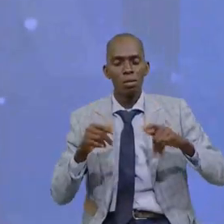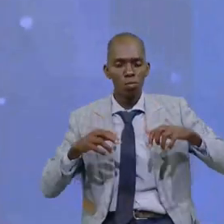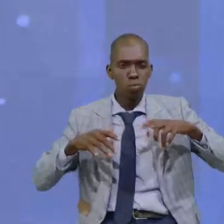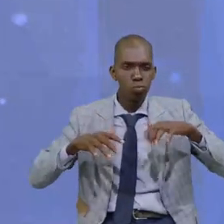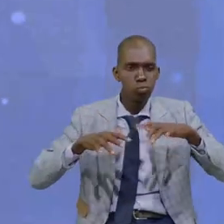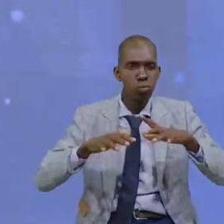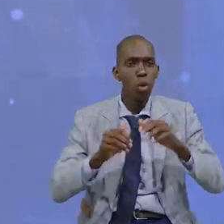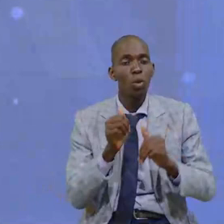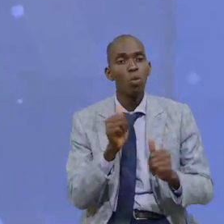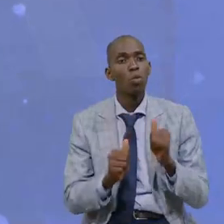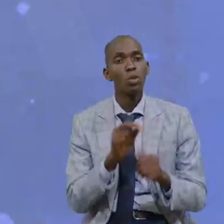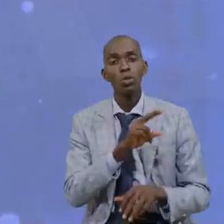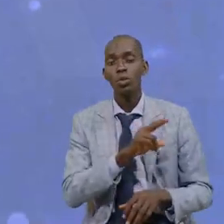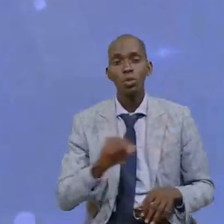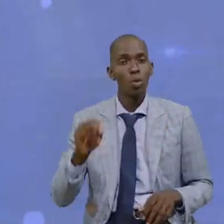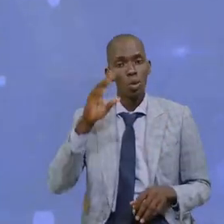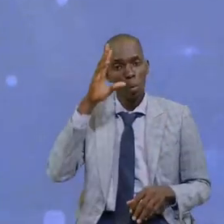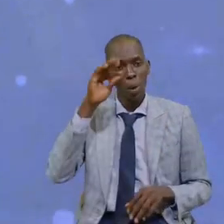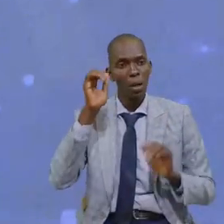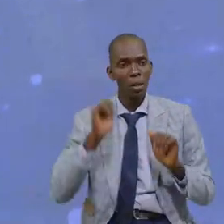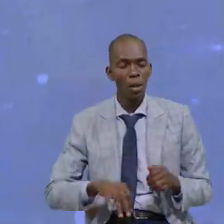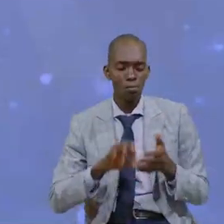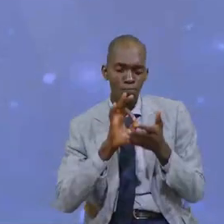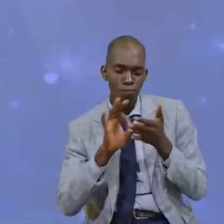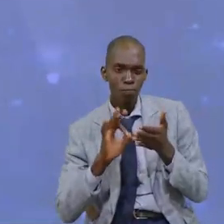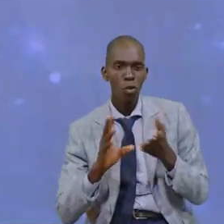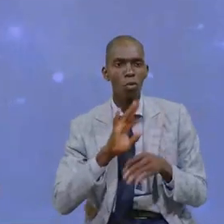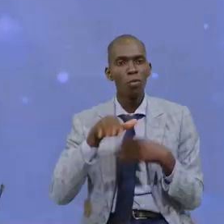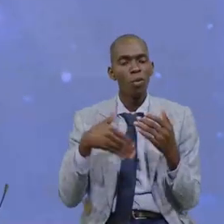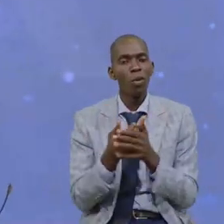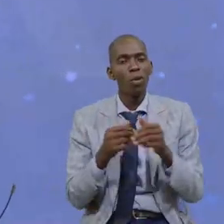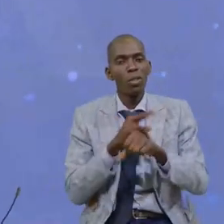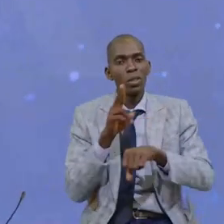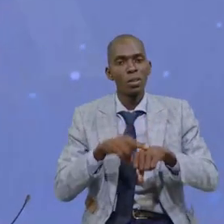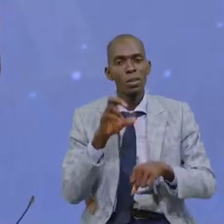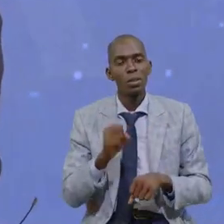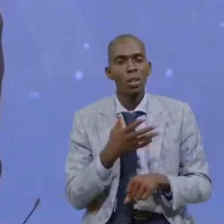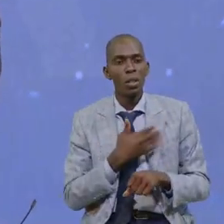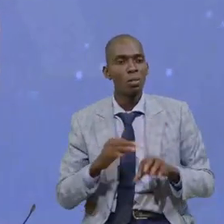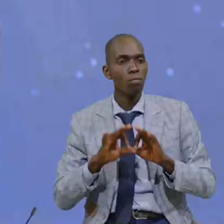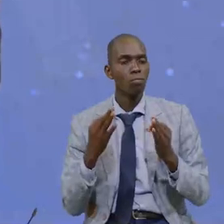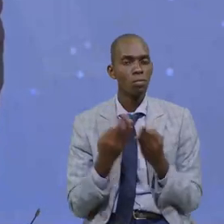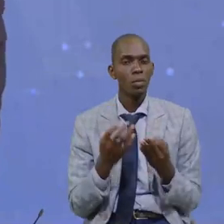avait une grande foule que personne ne pouvait compter de toutes les nations,